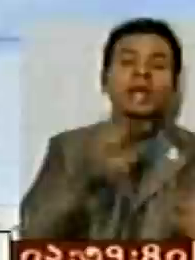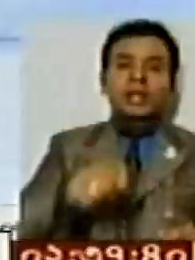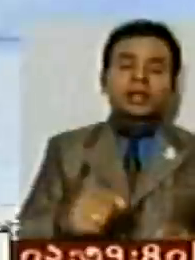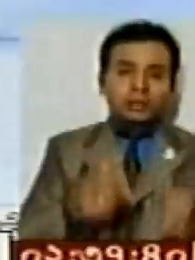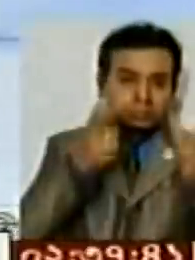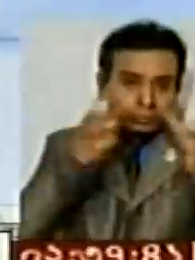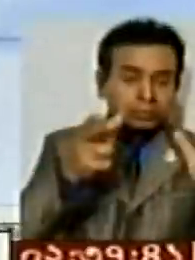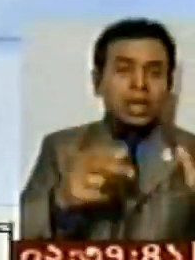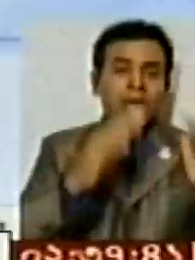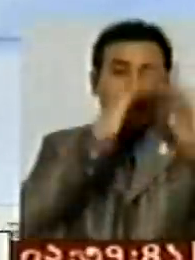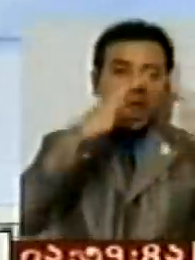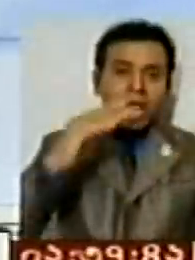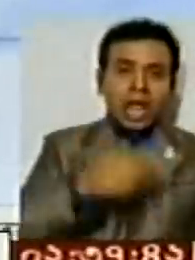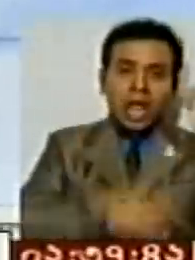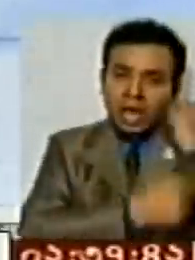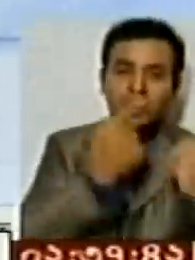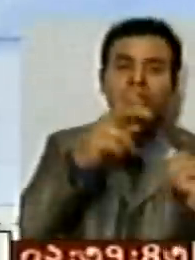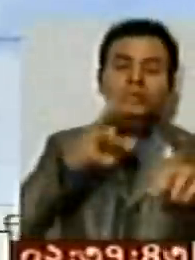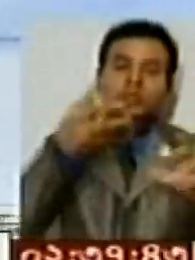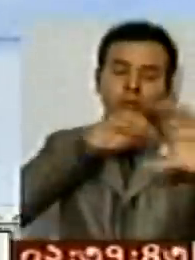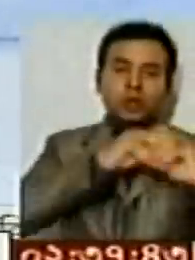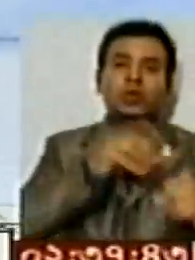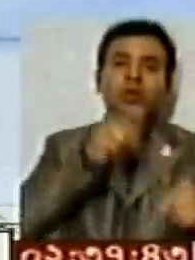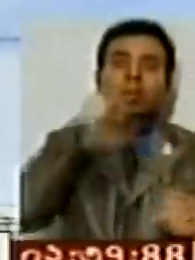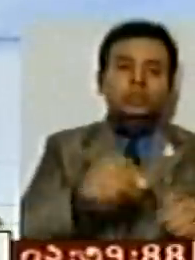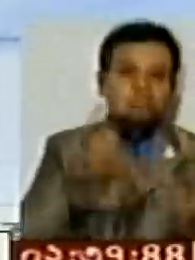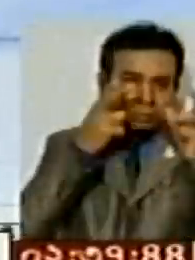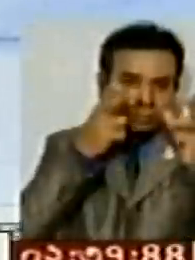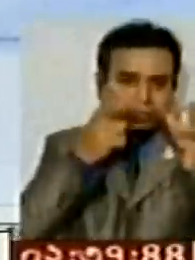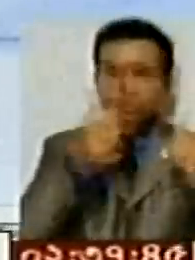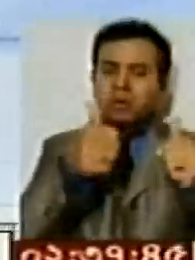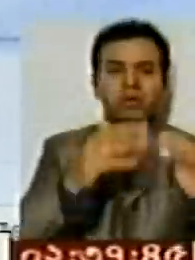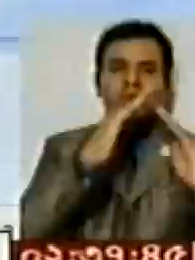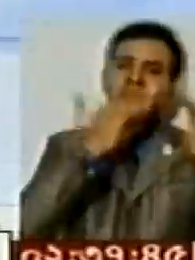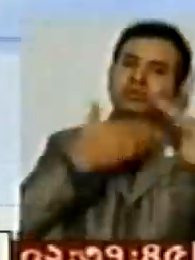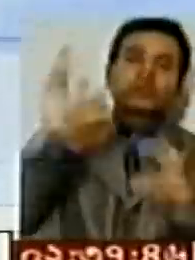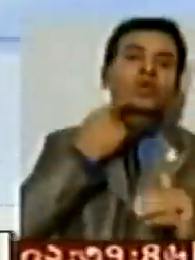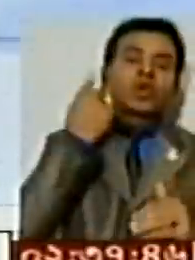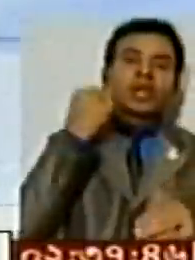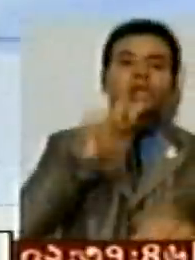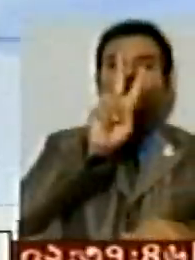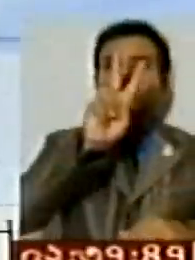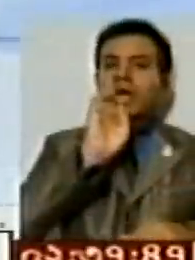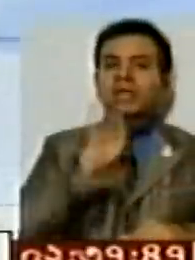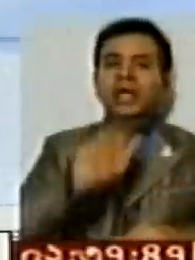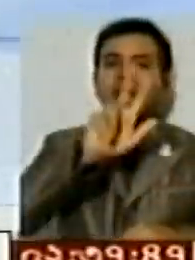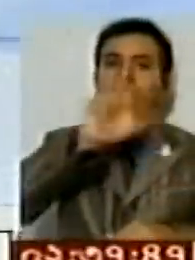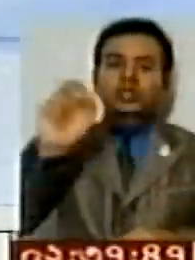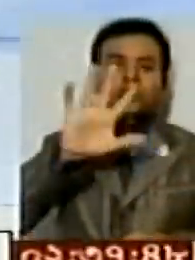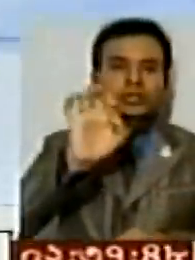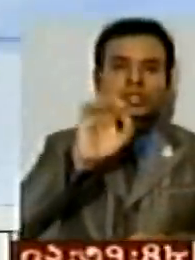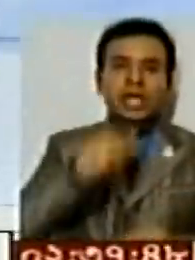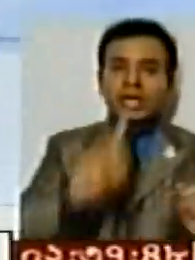1,90,443 জনকে হোম কোয়ারেন্টাইনের মধ্যে আছেন। ছাড় পেয়েছেন 24 ঘন্টায় হোম এবং কোয়ারেন্টাইন সহ